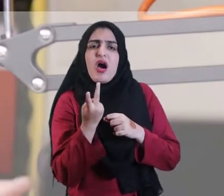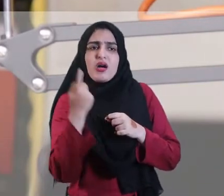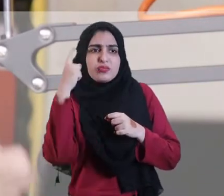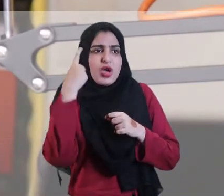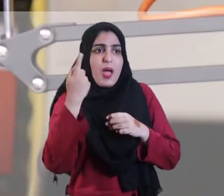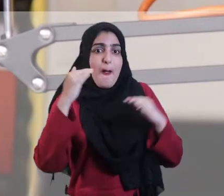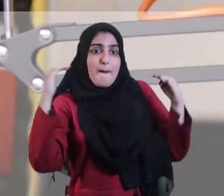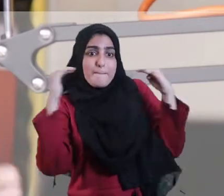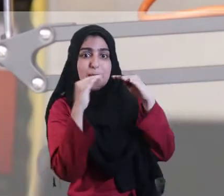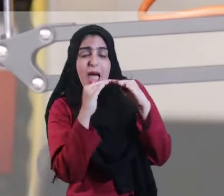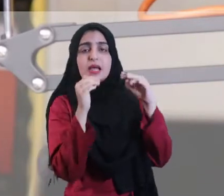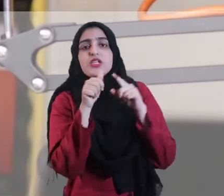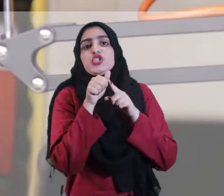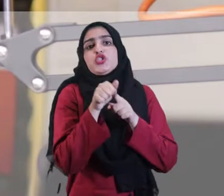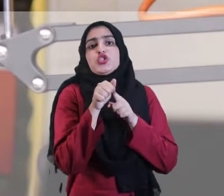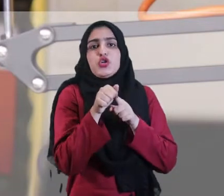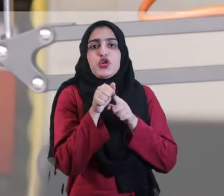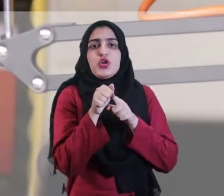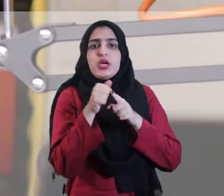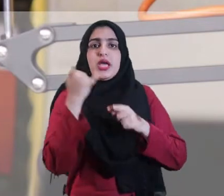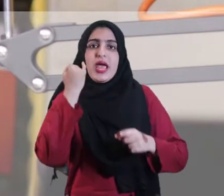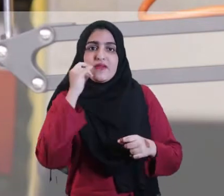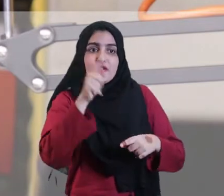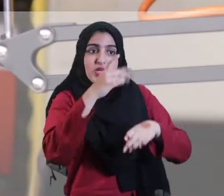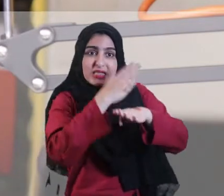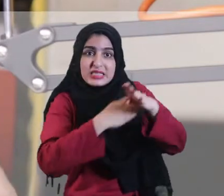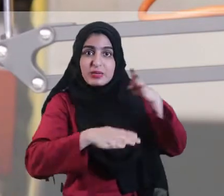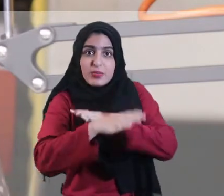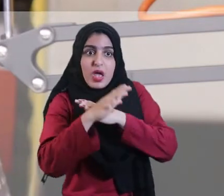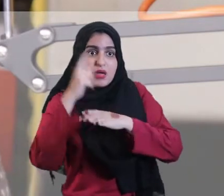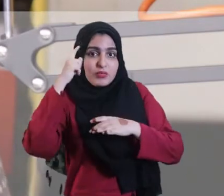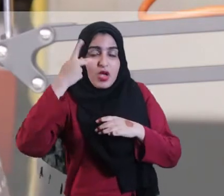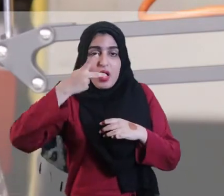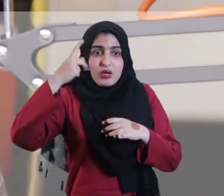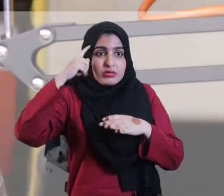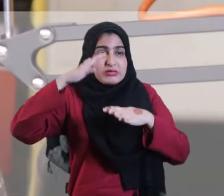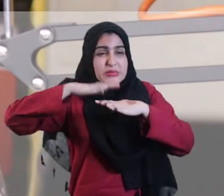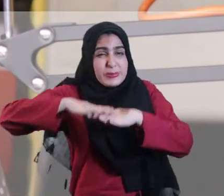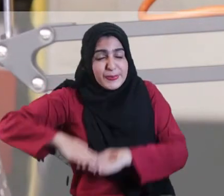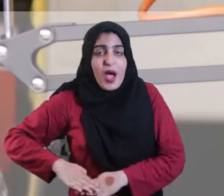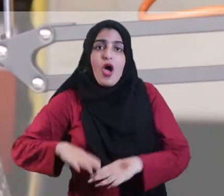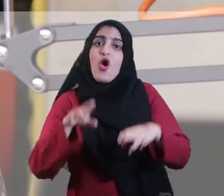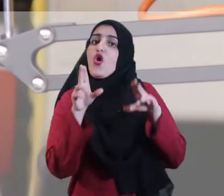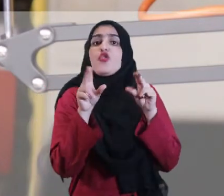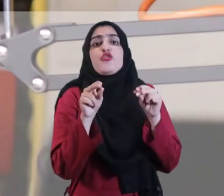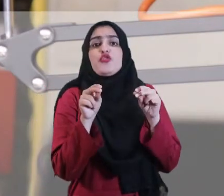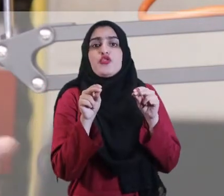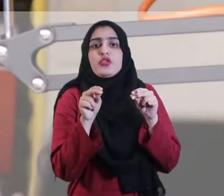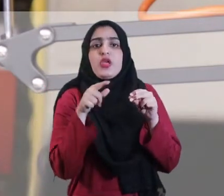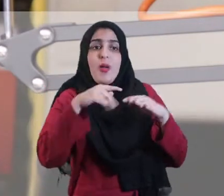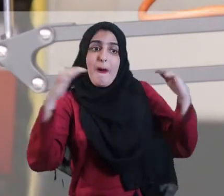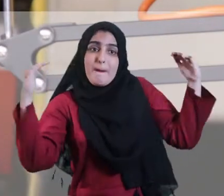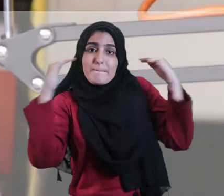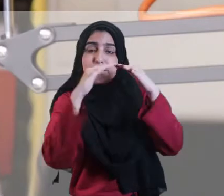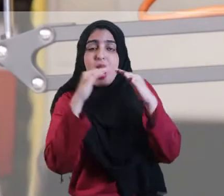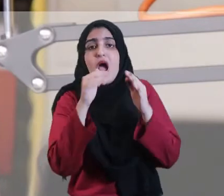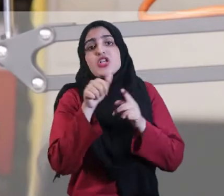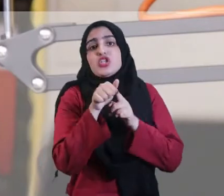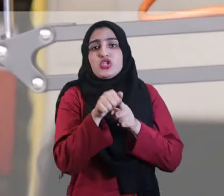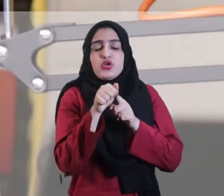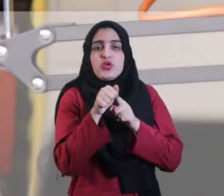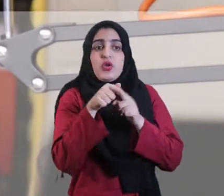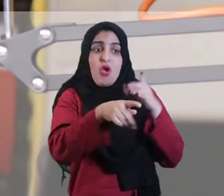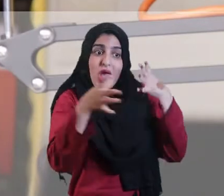एसिड बैलेंस वेरी इंपॉर्टेंट कि आपने क्लिक कर देना है उसके पीछे की बैलेंस